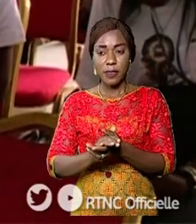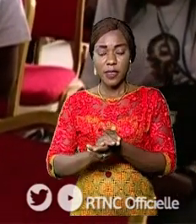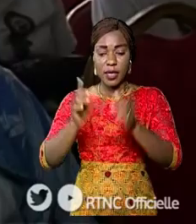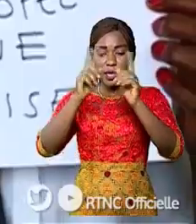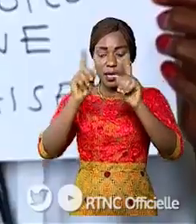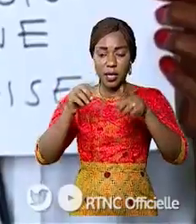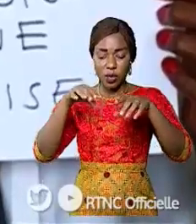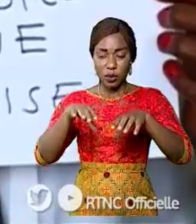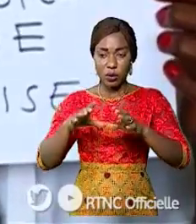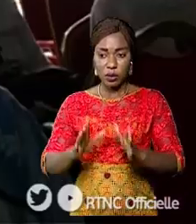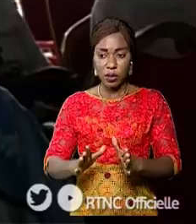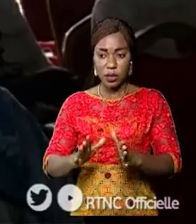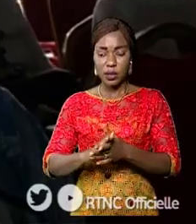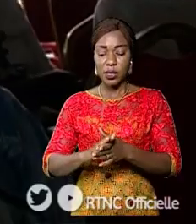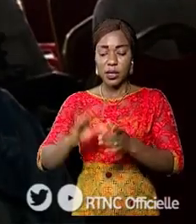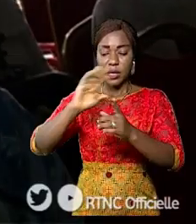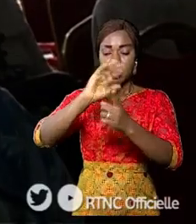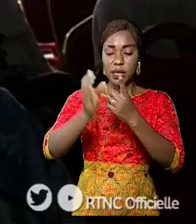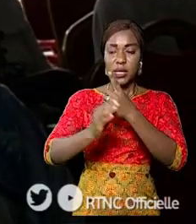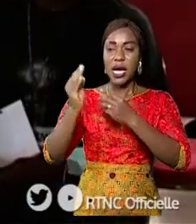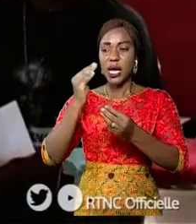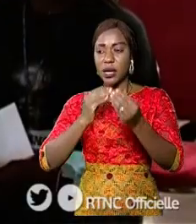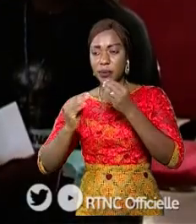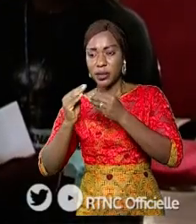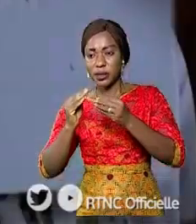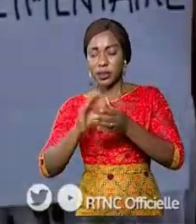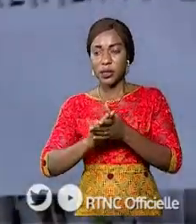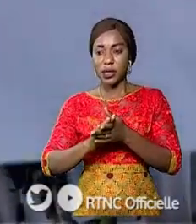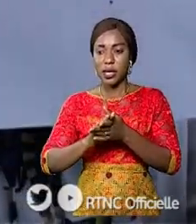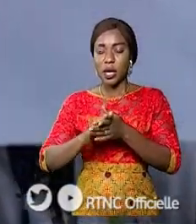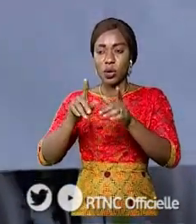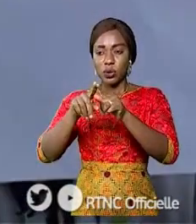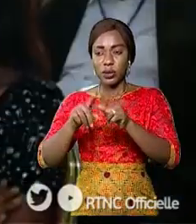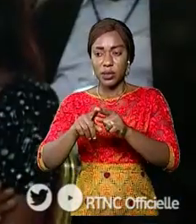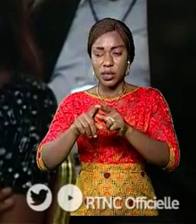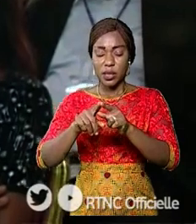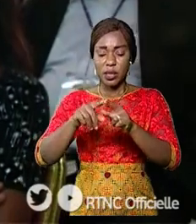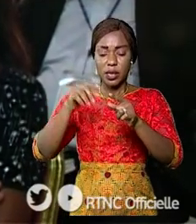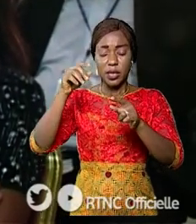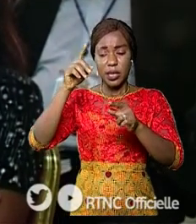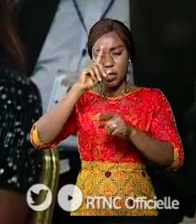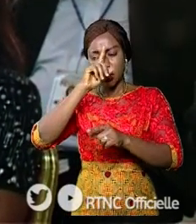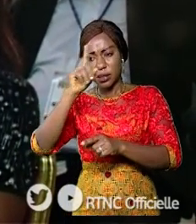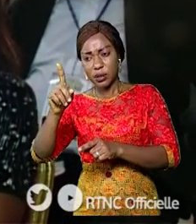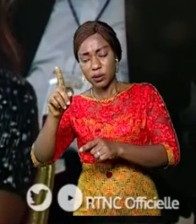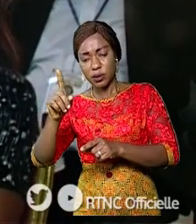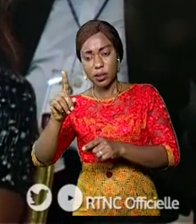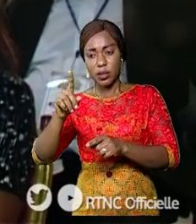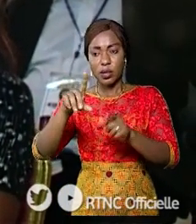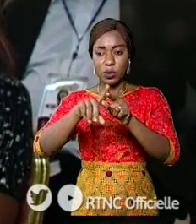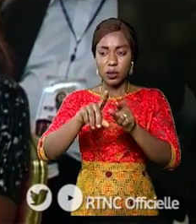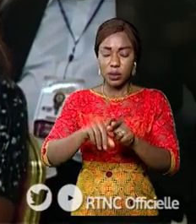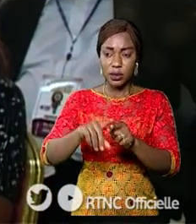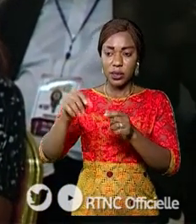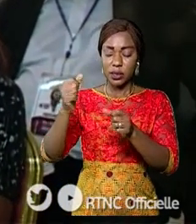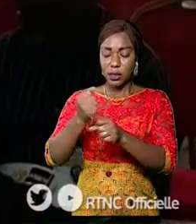et congolaise, la culture alimentaire, la colonisation culturelle, formatage des intellectuels et enfin